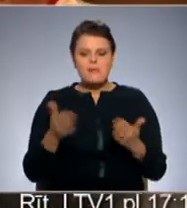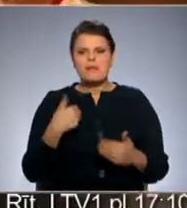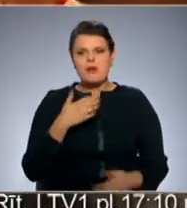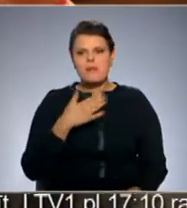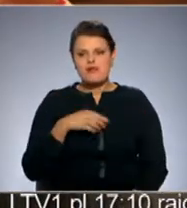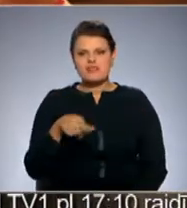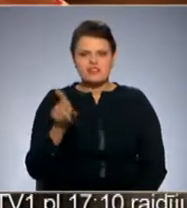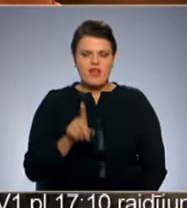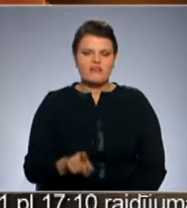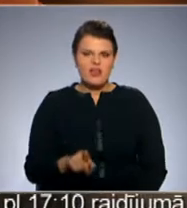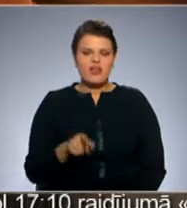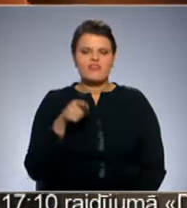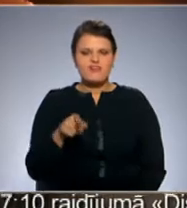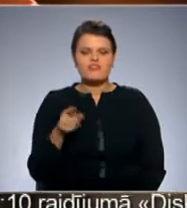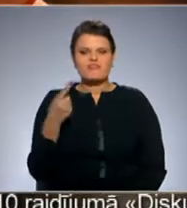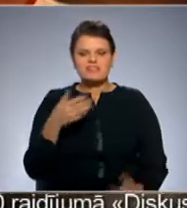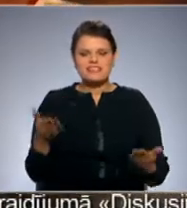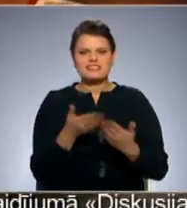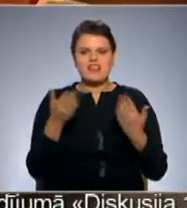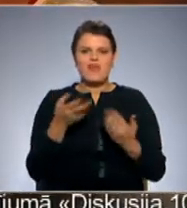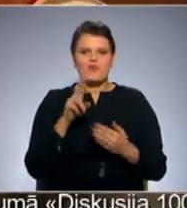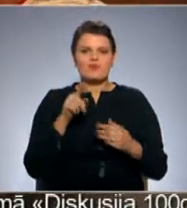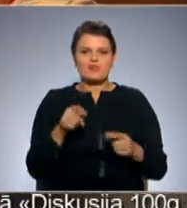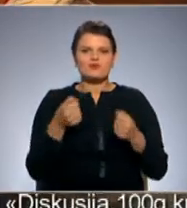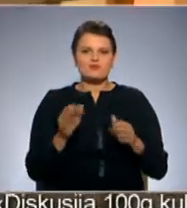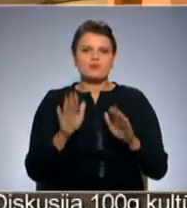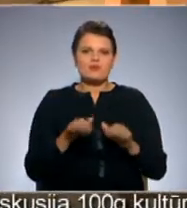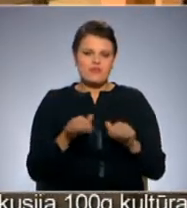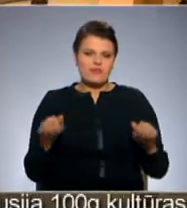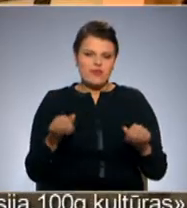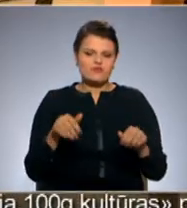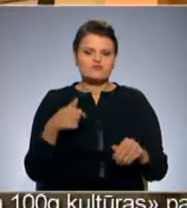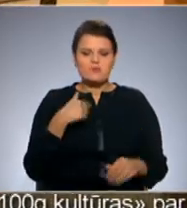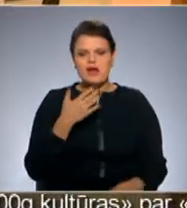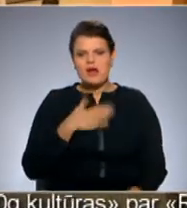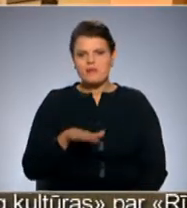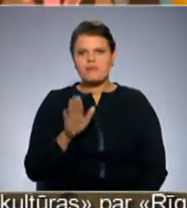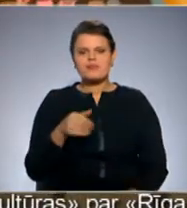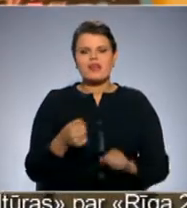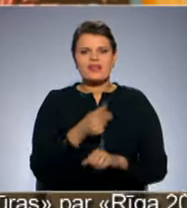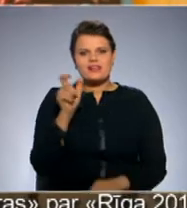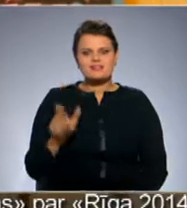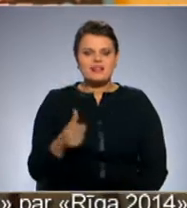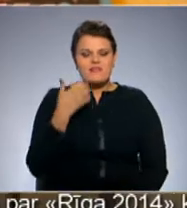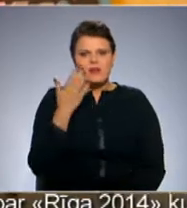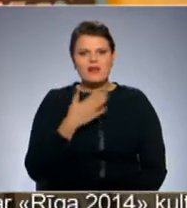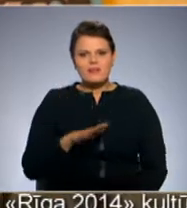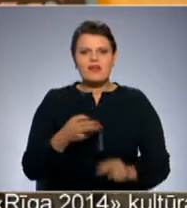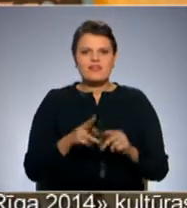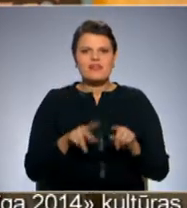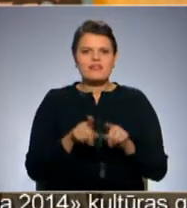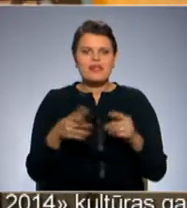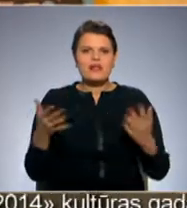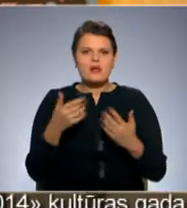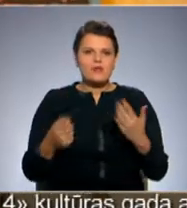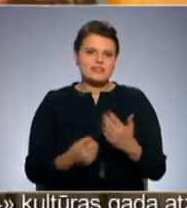īstenībā. Viņi visu laiku slavē un līdz ar to tas tur pie tonas. Man patīk. Laikam tad, kad cilvēkam patīk, tad arī kaut kas iznāk.